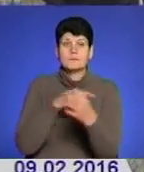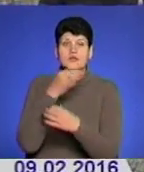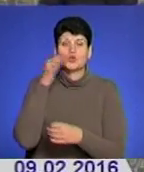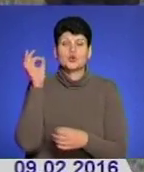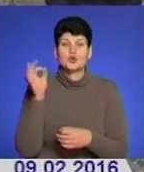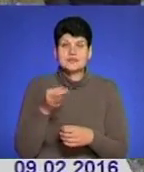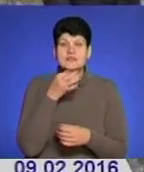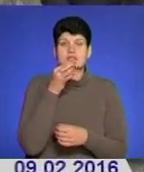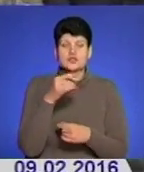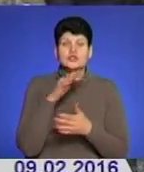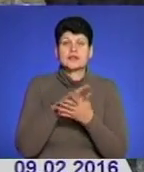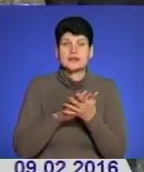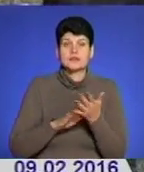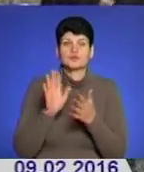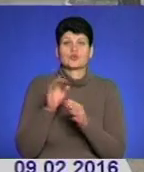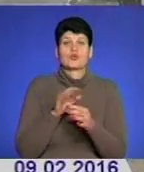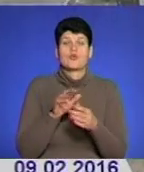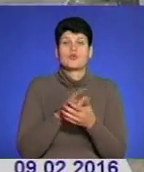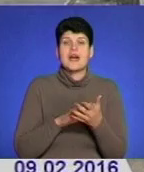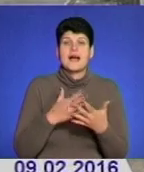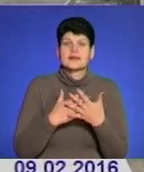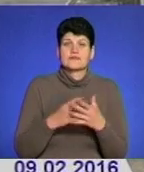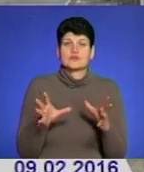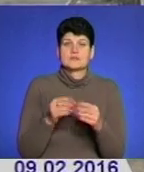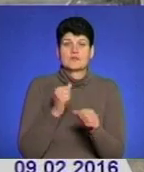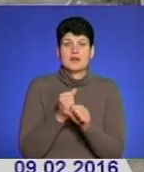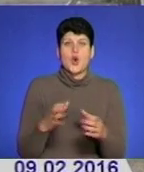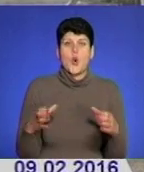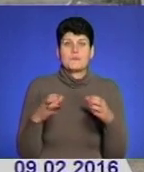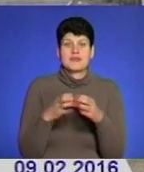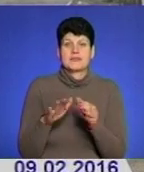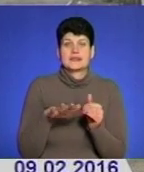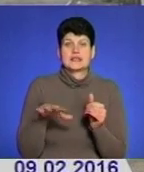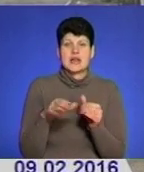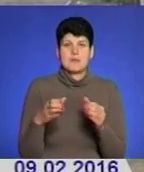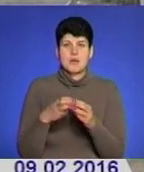запевнили, що і надалі продовжуватимуть активну співпрацю між об'єднаними територіальними громадами.